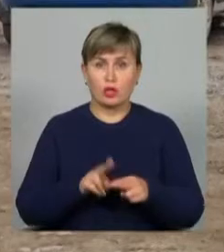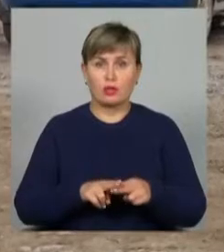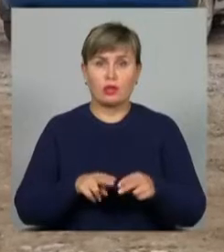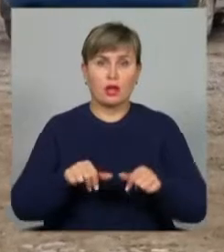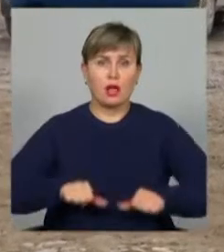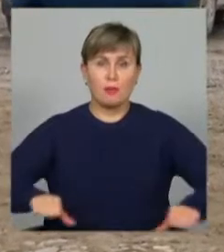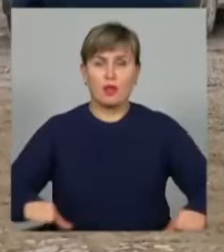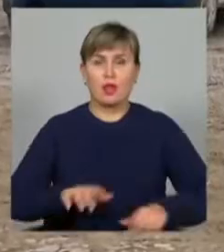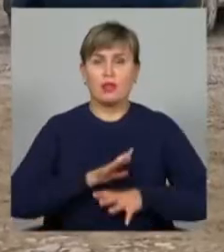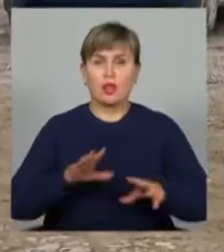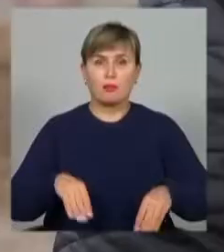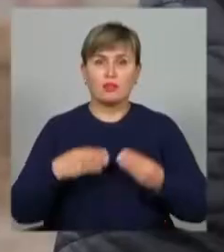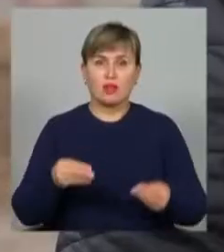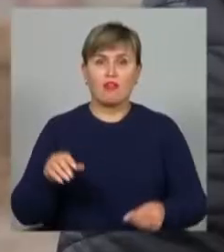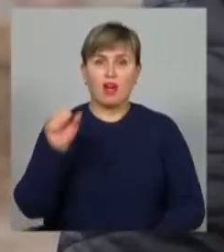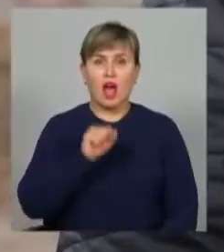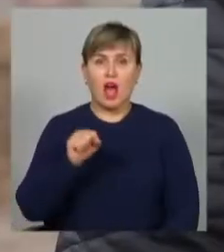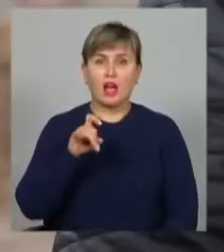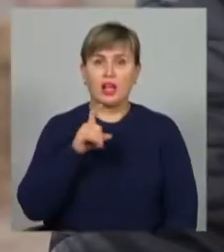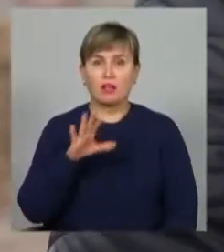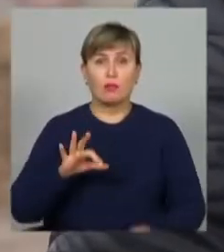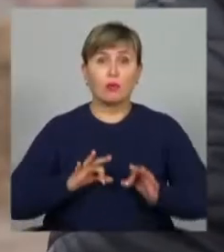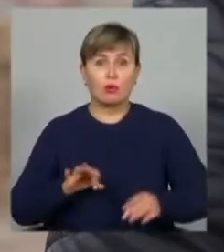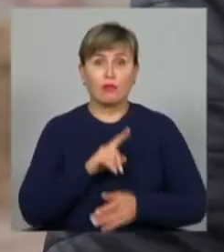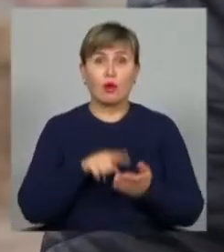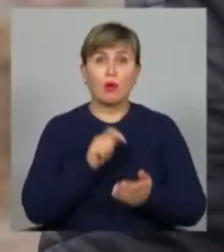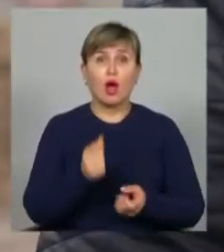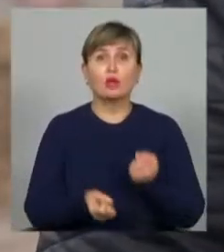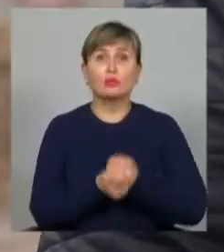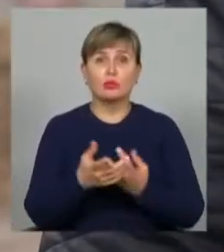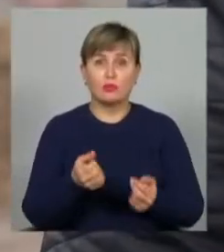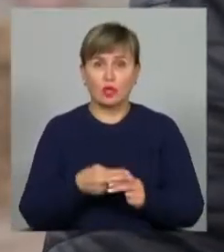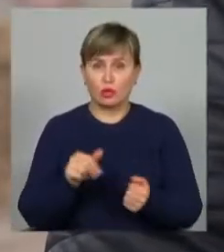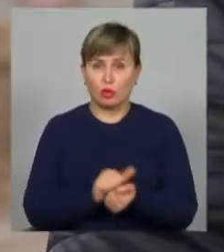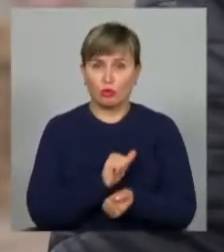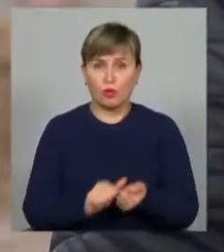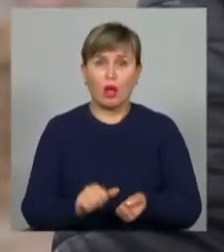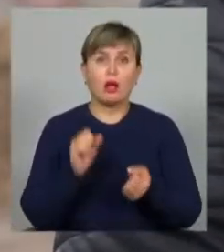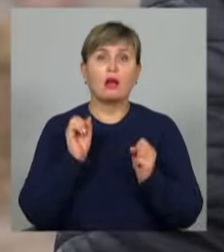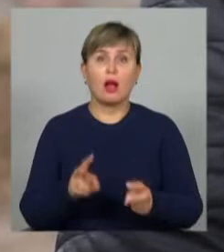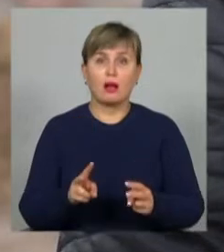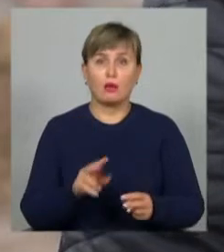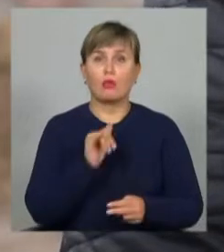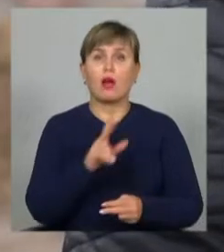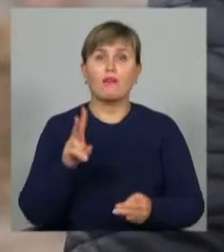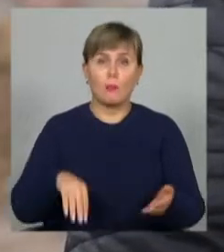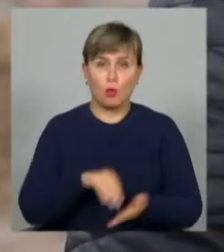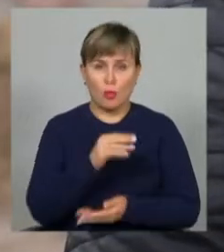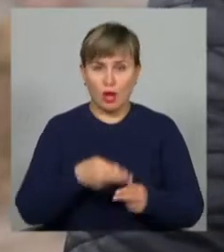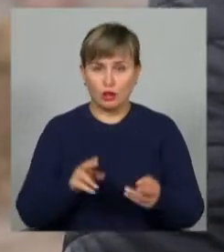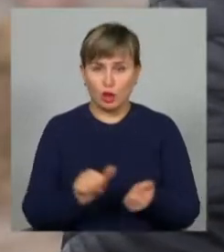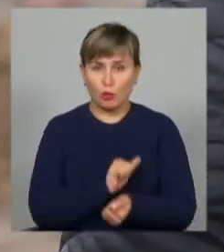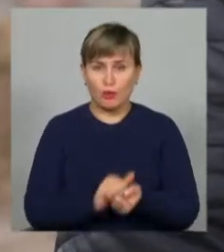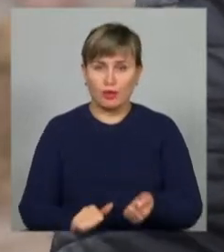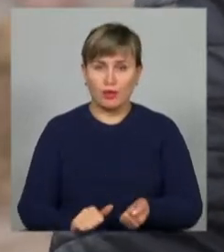комиссии не было сдано в архив. Прокурор задавал вопрос: откуда вы взяли эти документы, как вы, у кого вы покупали эти